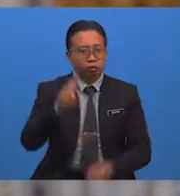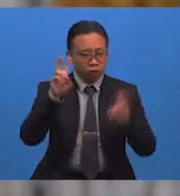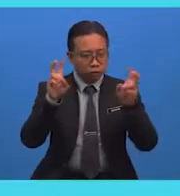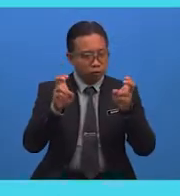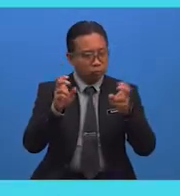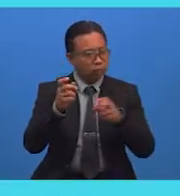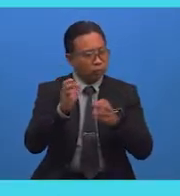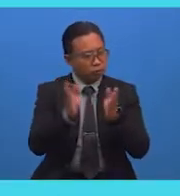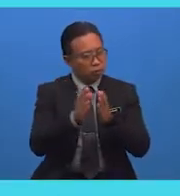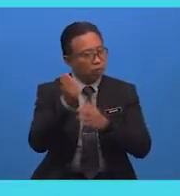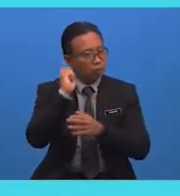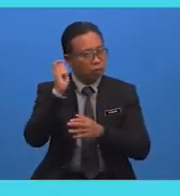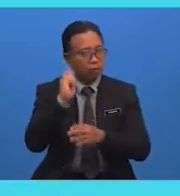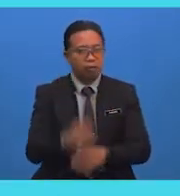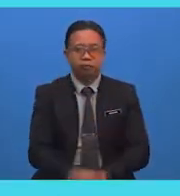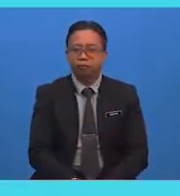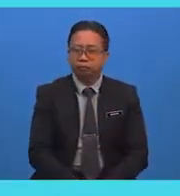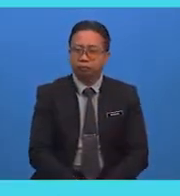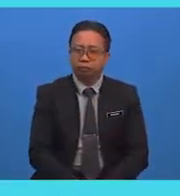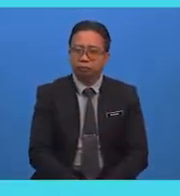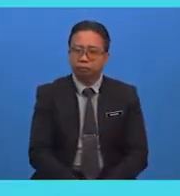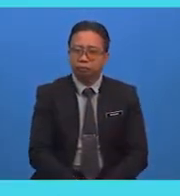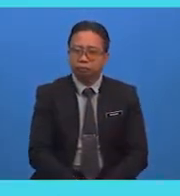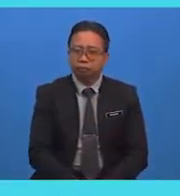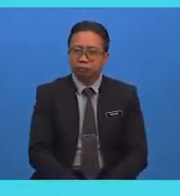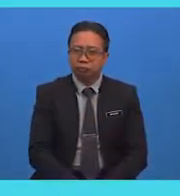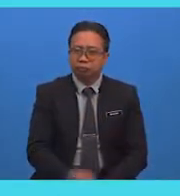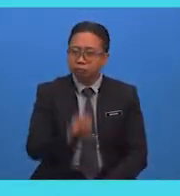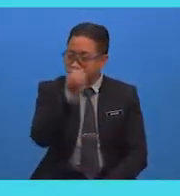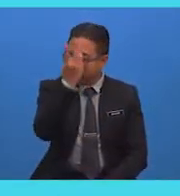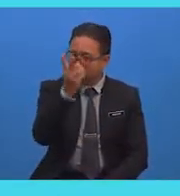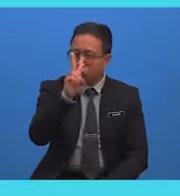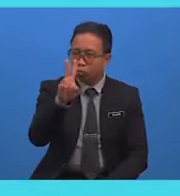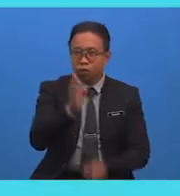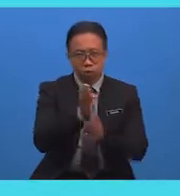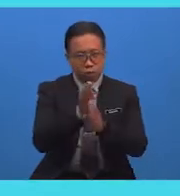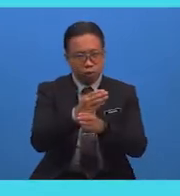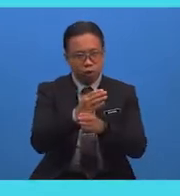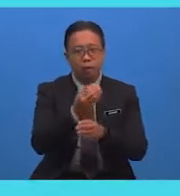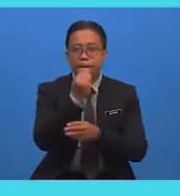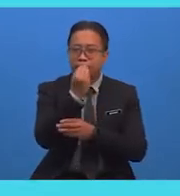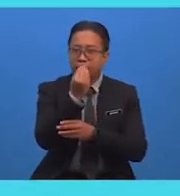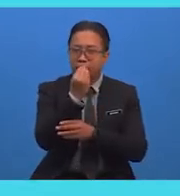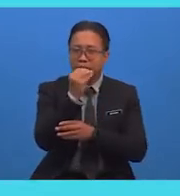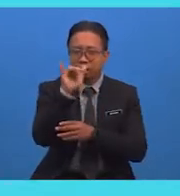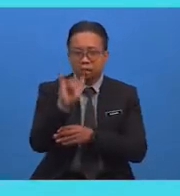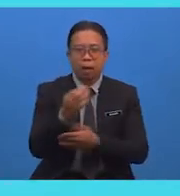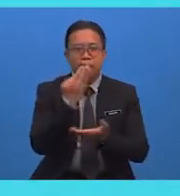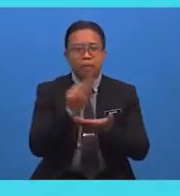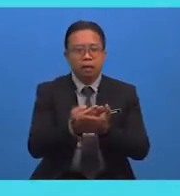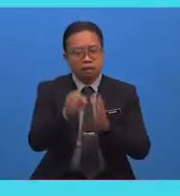tadi. Soalan uji pindah pertama. Nyatakan dua ciri makanan yang baik selain